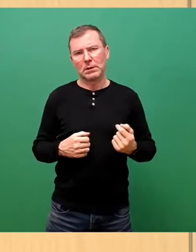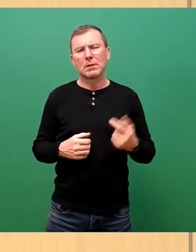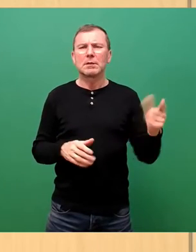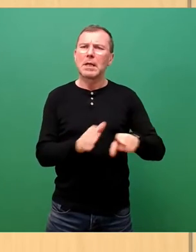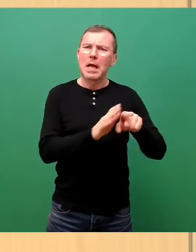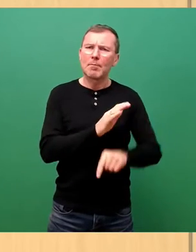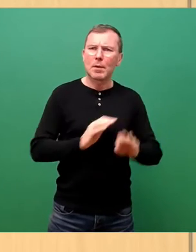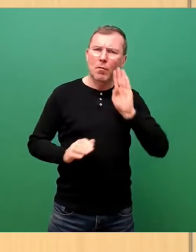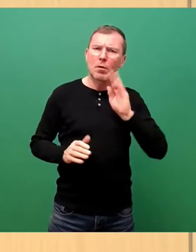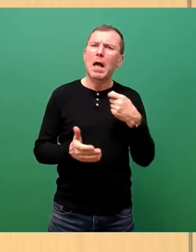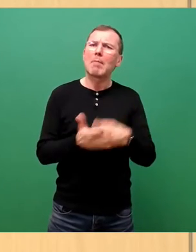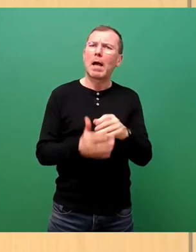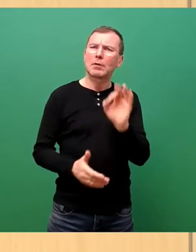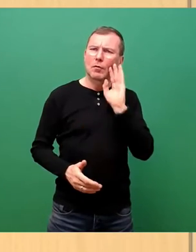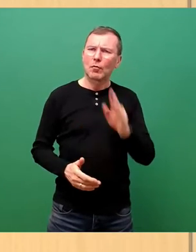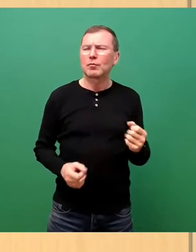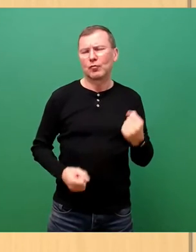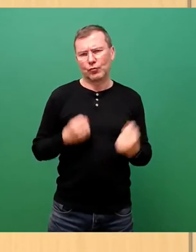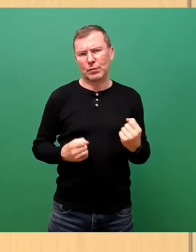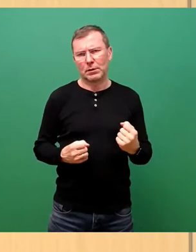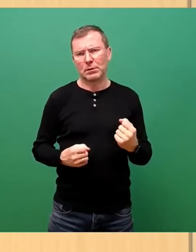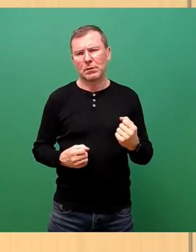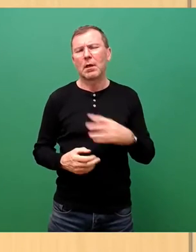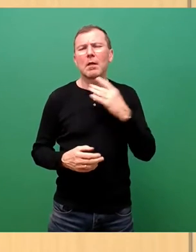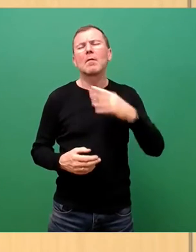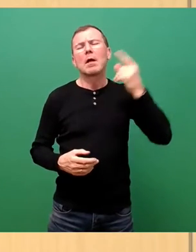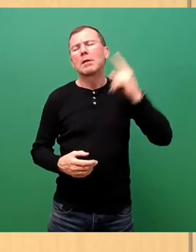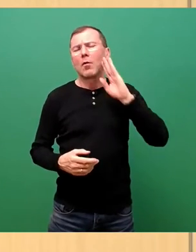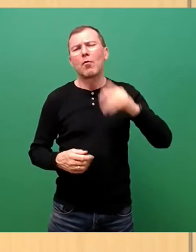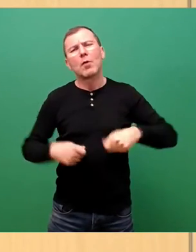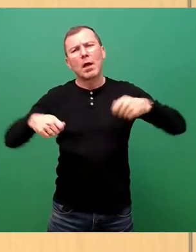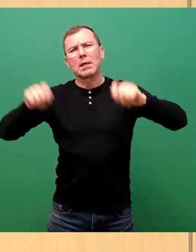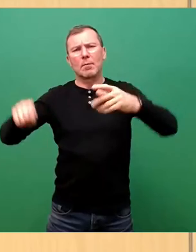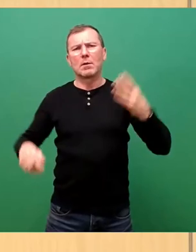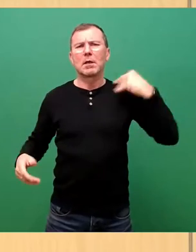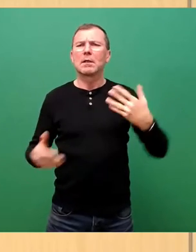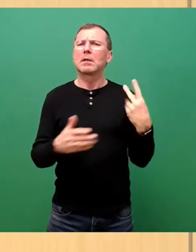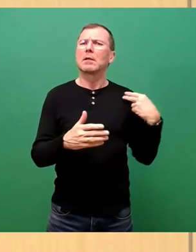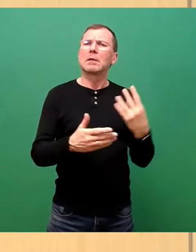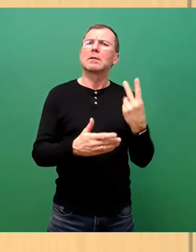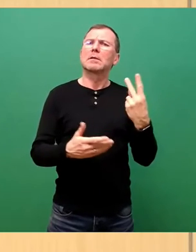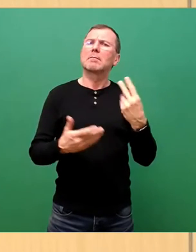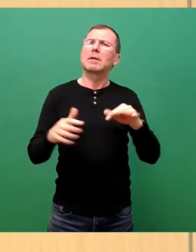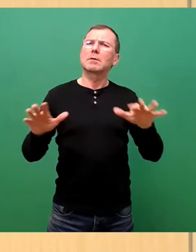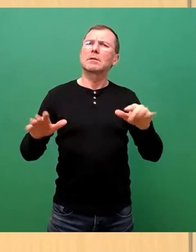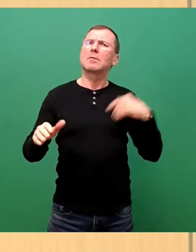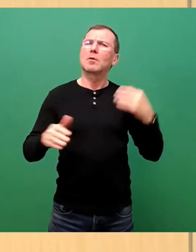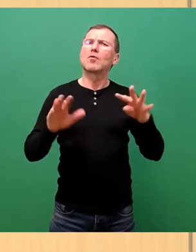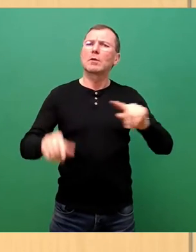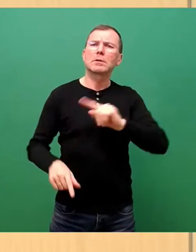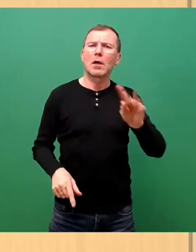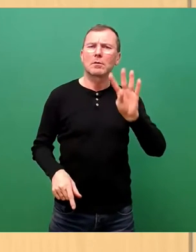Wohnungen. Es sind tausende Wohnungen in den letzten Jahren entstanden, seit 2010 in etwa 19.000 Wohnungen, diese jedoch